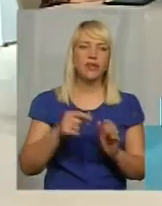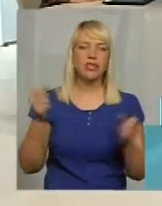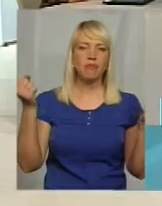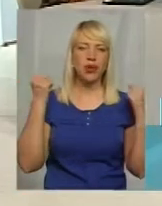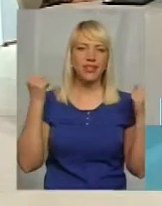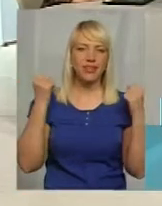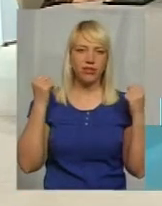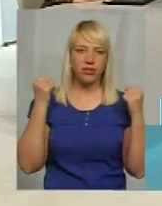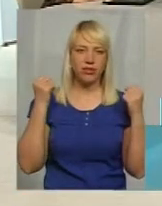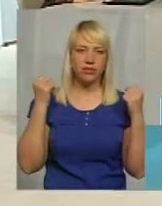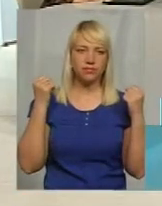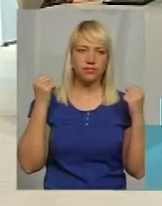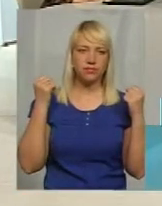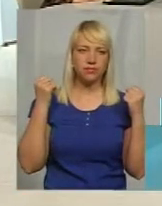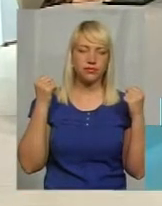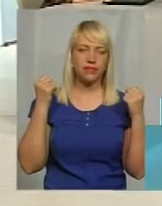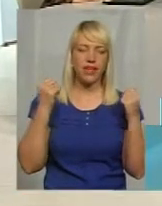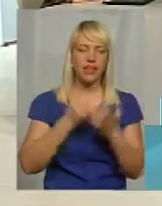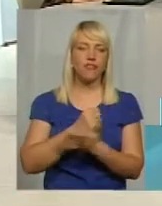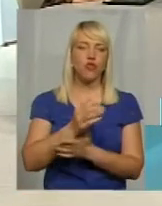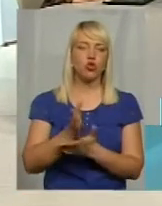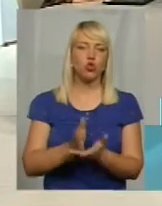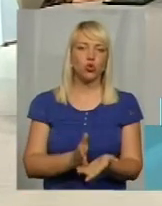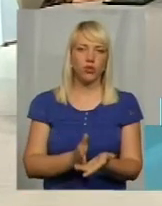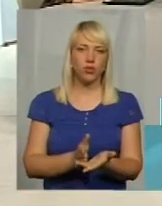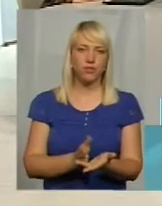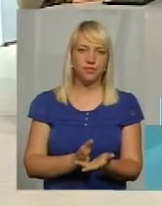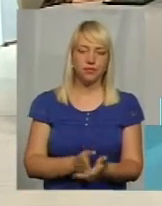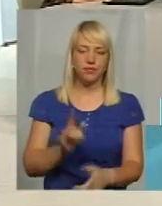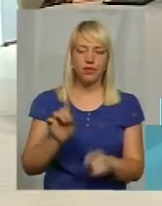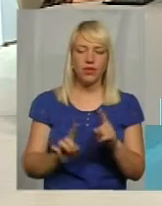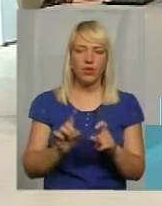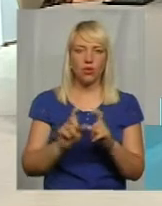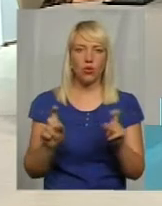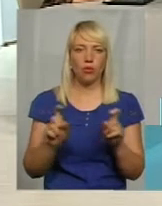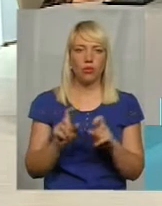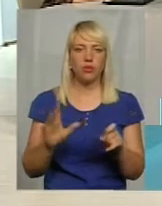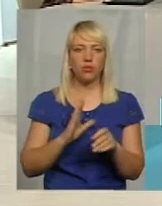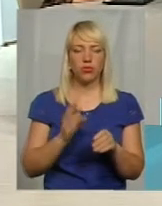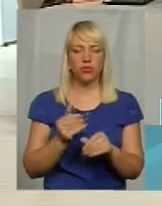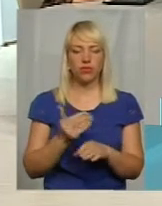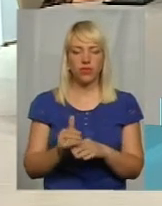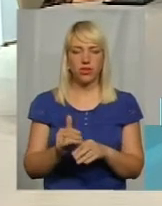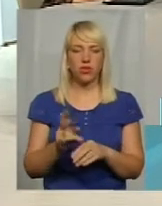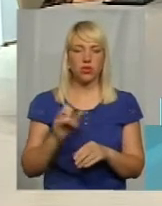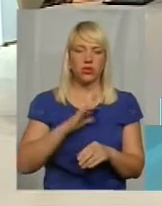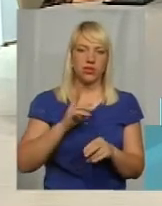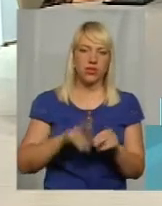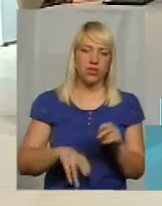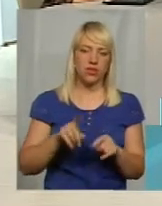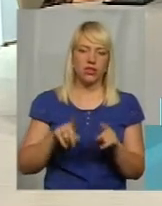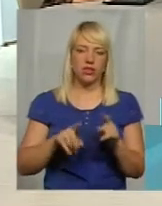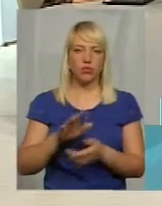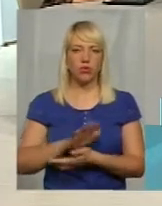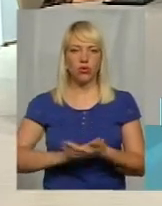спортивної інфраструктури. Деякі об'єкти були виділені, кошти, вони завершені, деякі продовжили